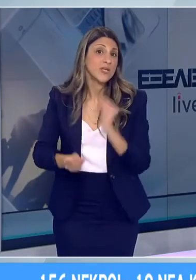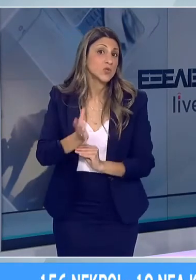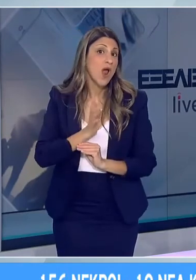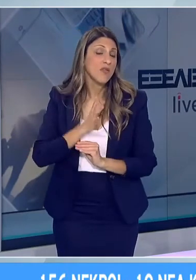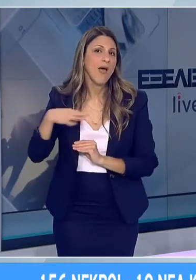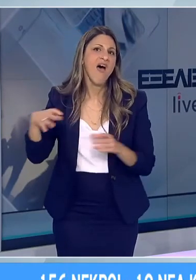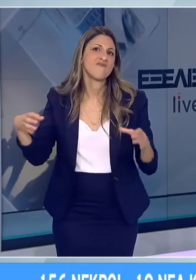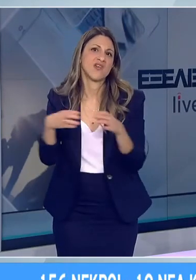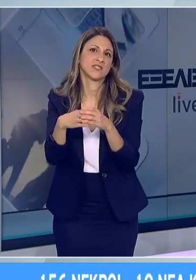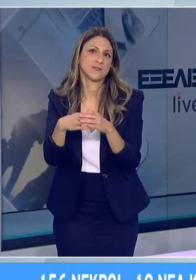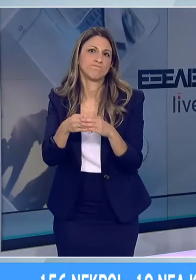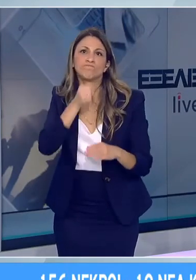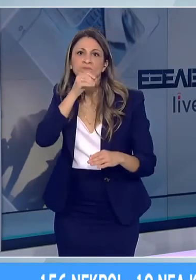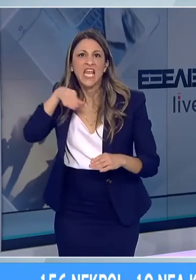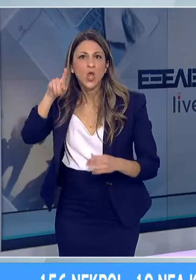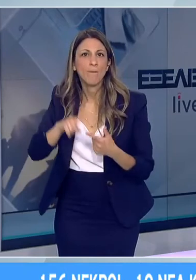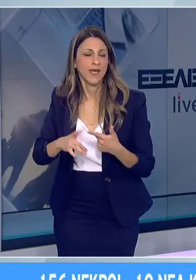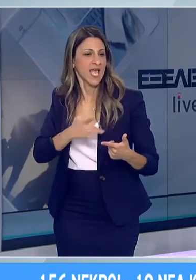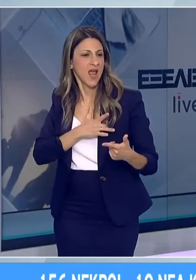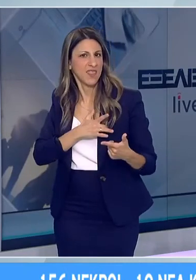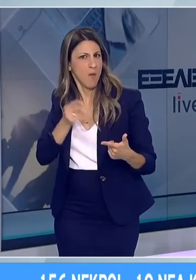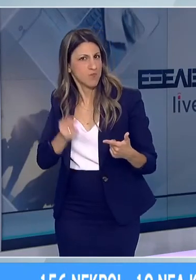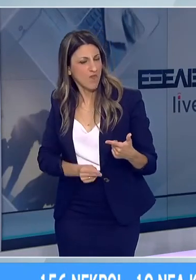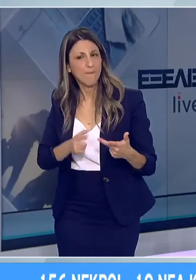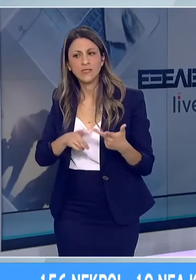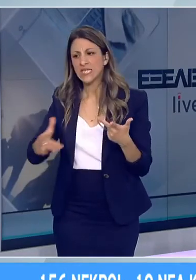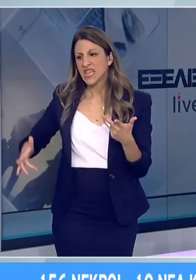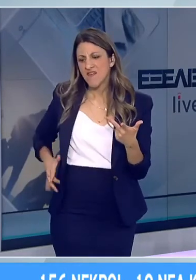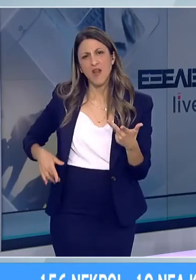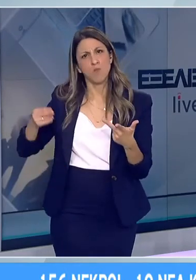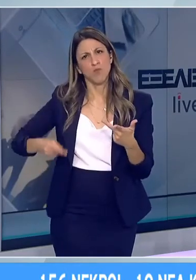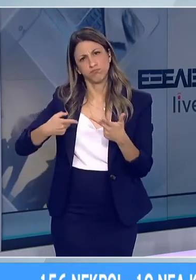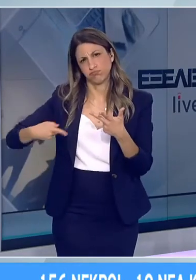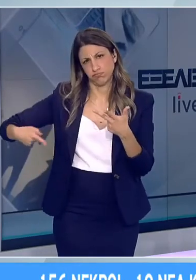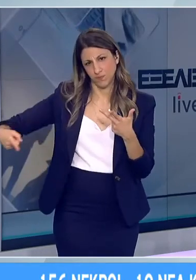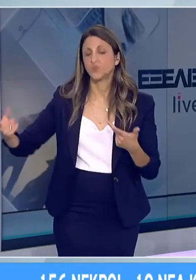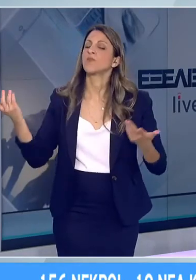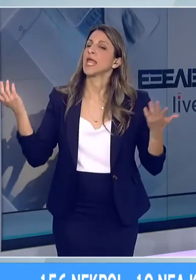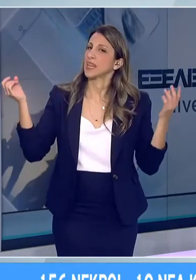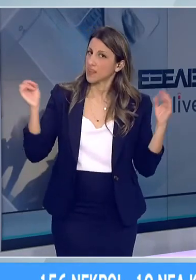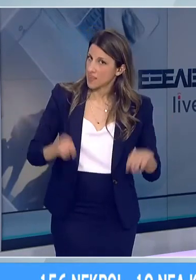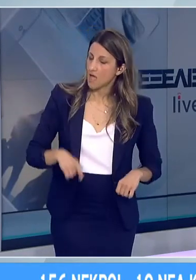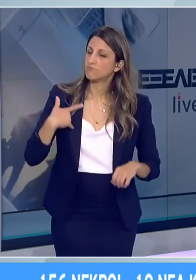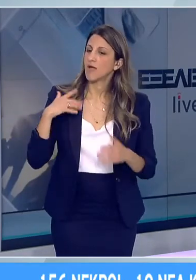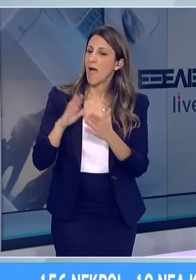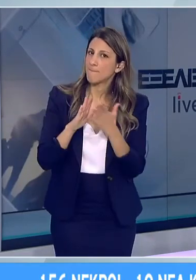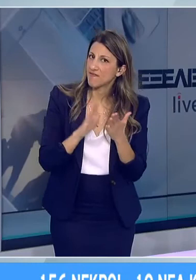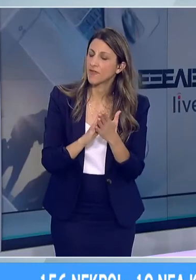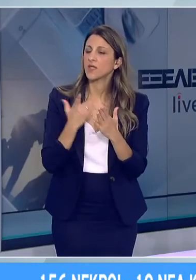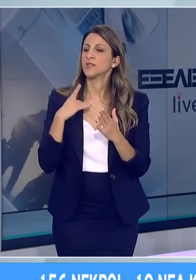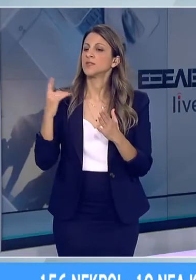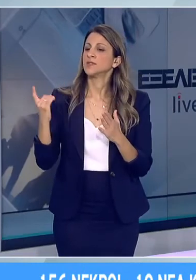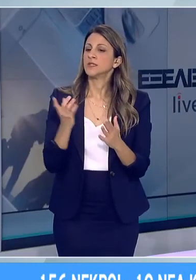ακόμα περισσότερο. Άρα θέλει λοιπόν μια προσοχή το όλο θέμα και πώς τοποθετούμαστε. Όντως μπορεί να υπάρξει μια επαφή στο σπίτι μας που